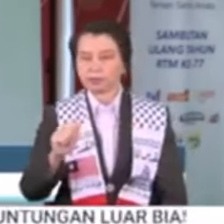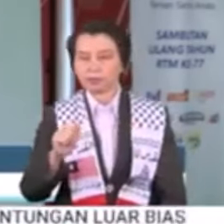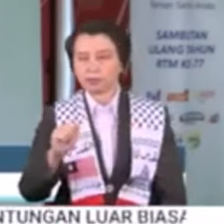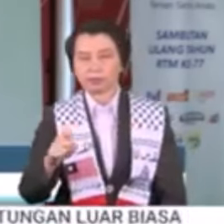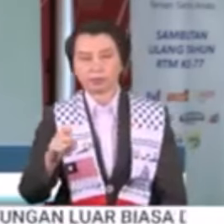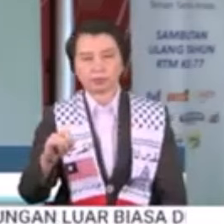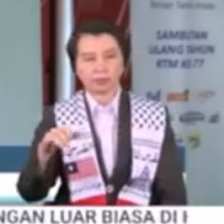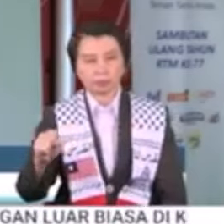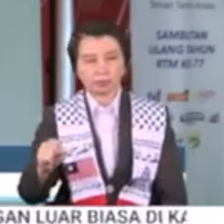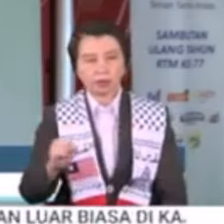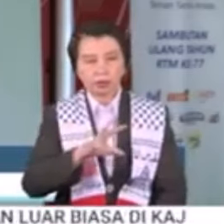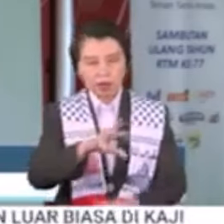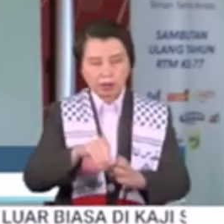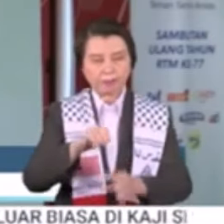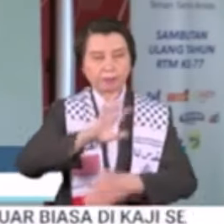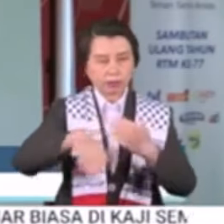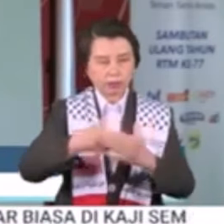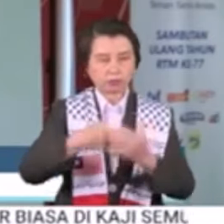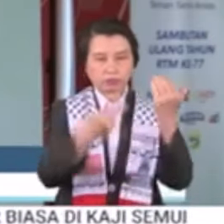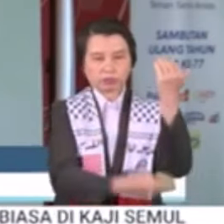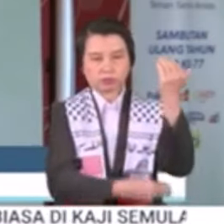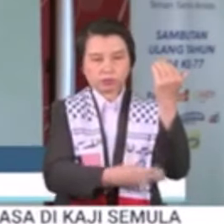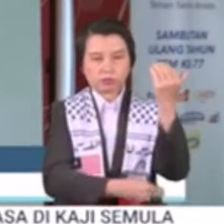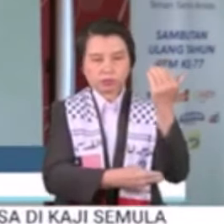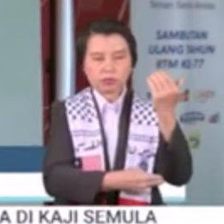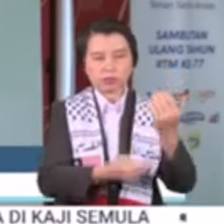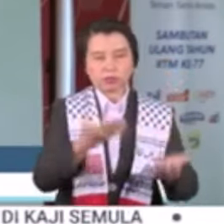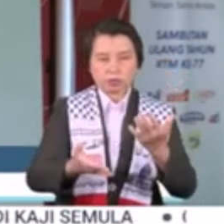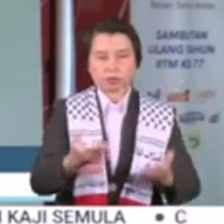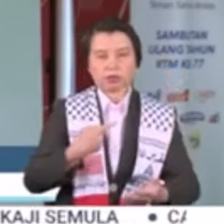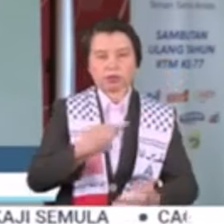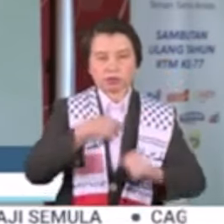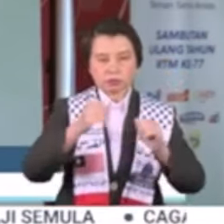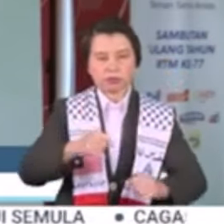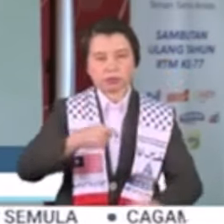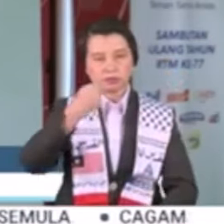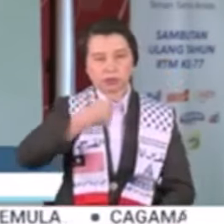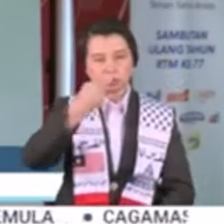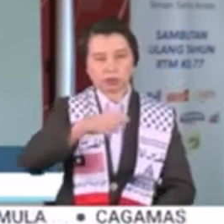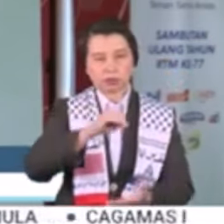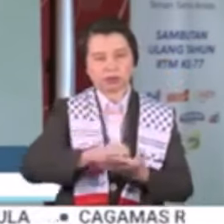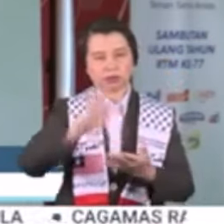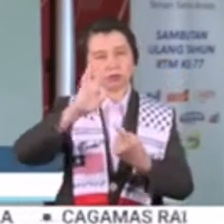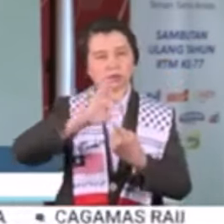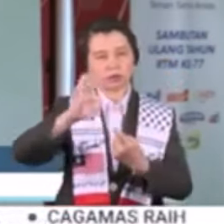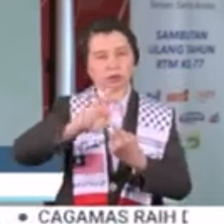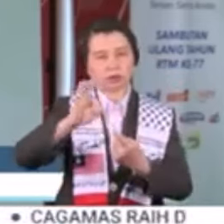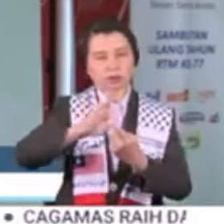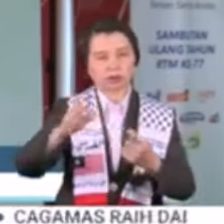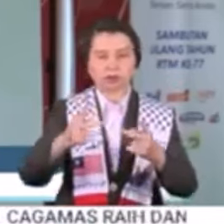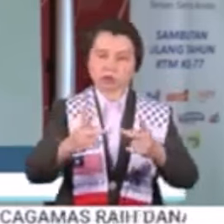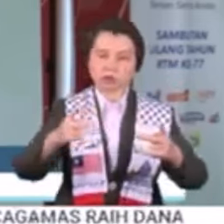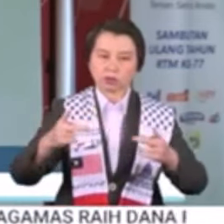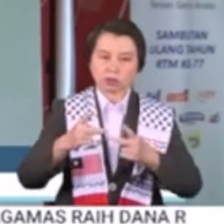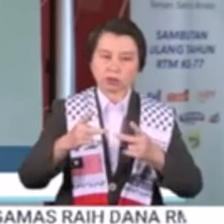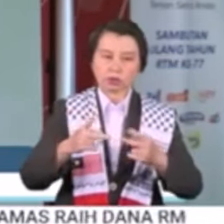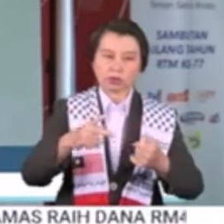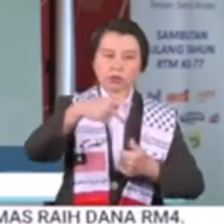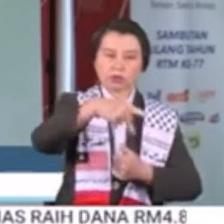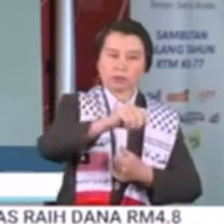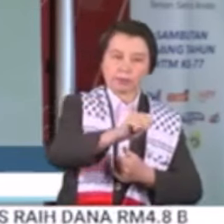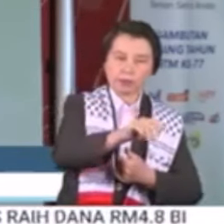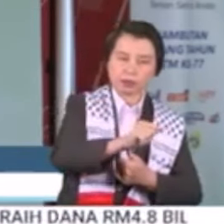itu merangkumi hampir semua negeri. Antara mungkin boleh kita nyatakan di Pulau Pinang, kawasan Pai